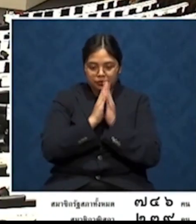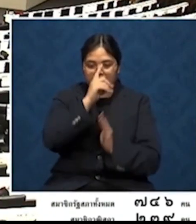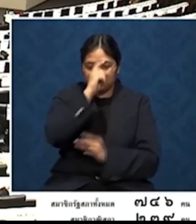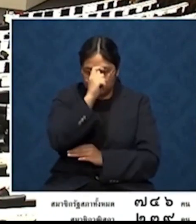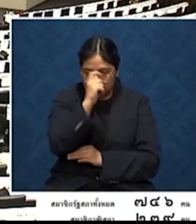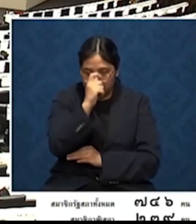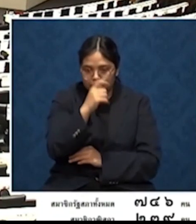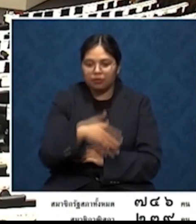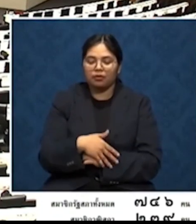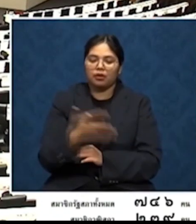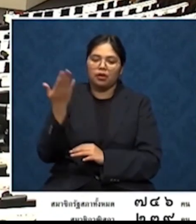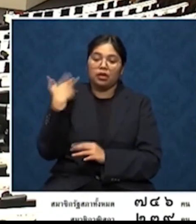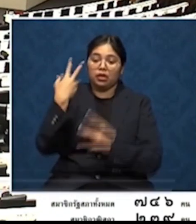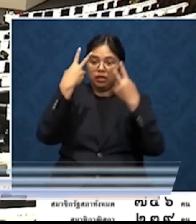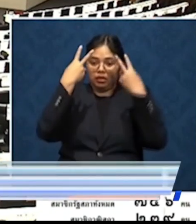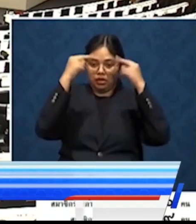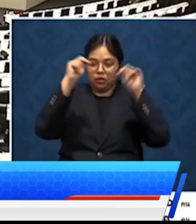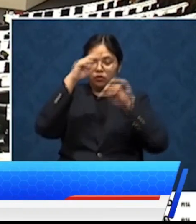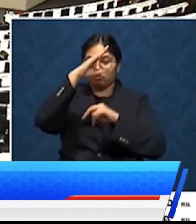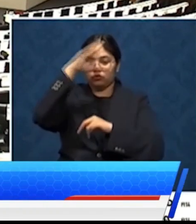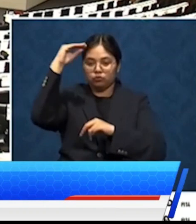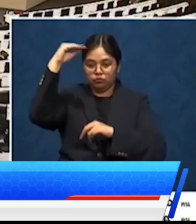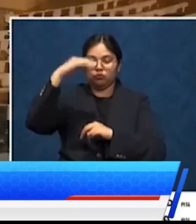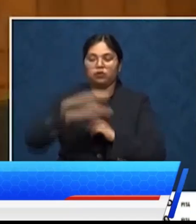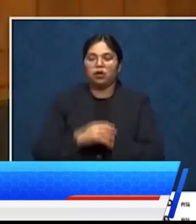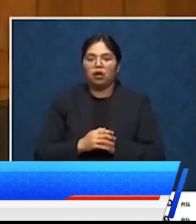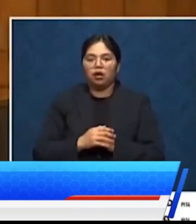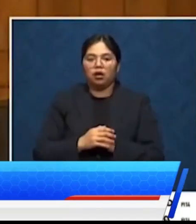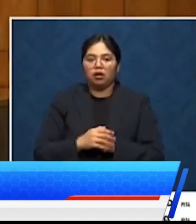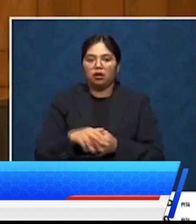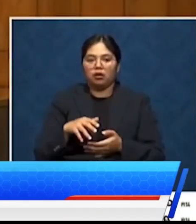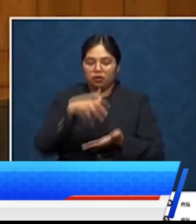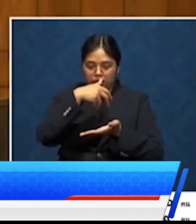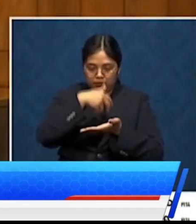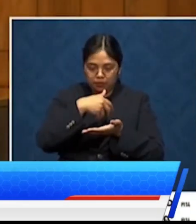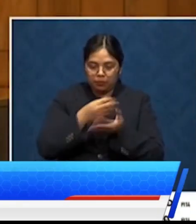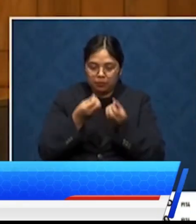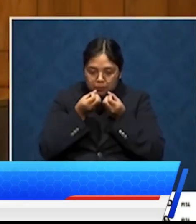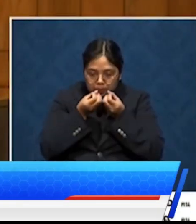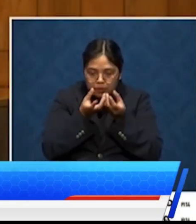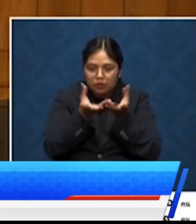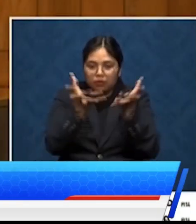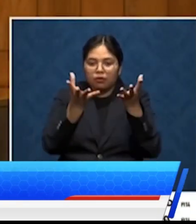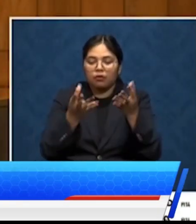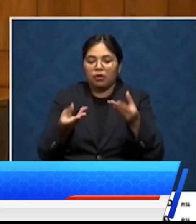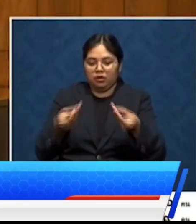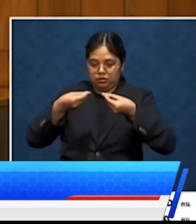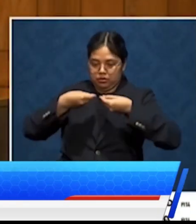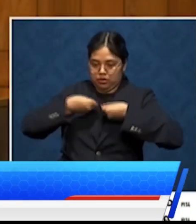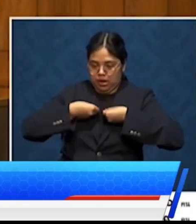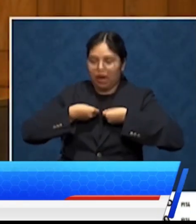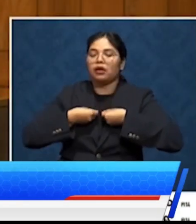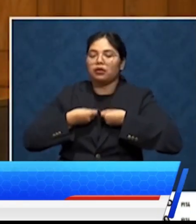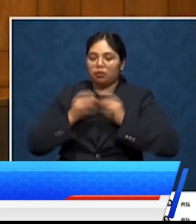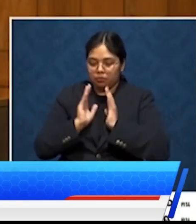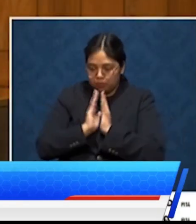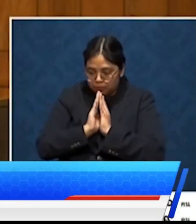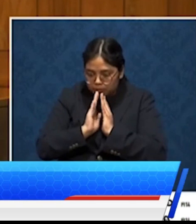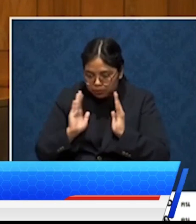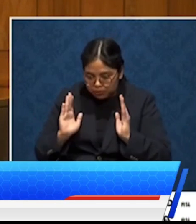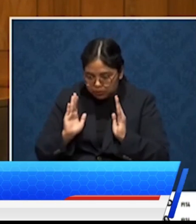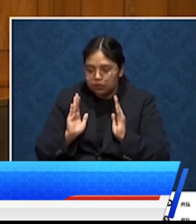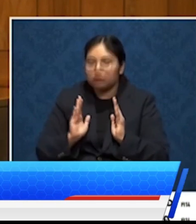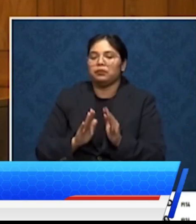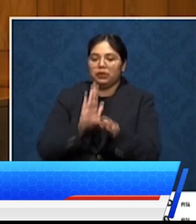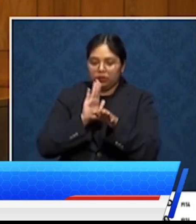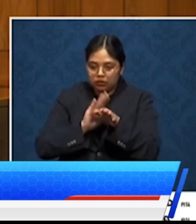เมื่อกท่านใด นายกชวน ได้กรุณา ให้โวารดกักผมรู้สเป็เกีครั น้มรับ คำต